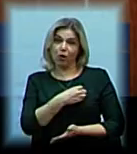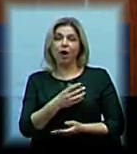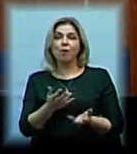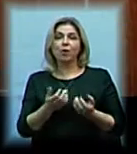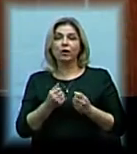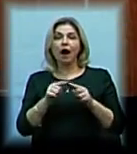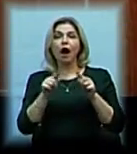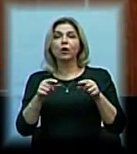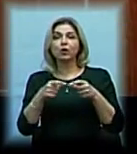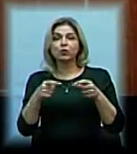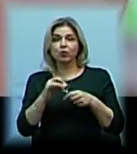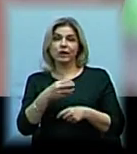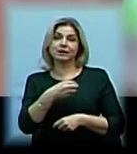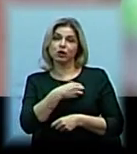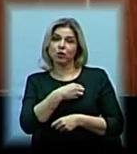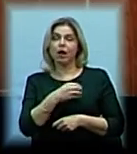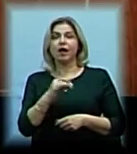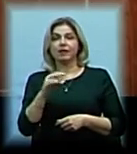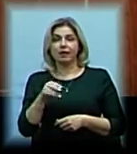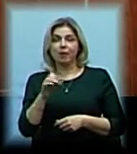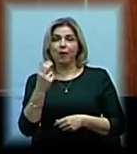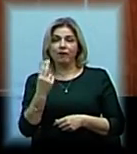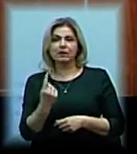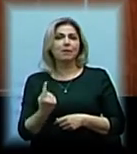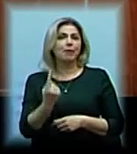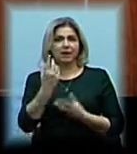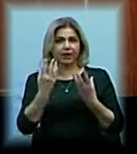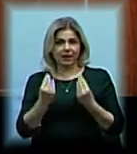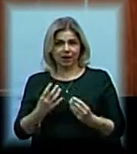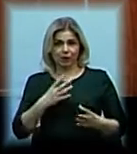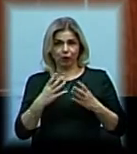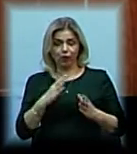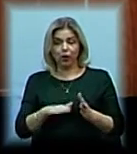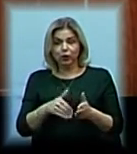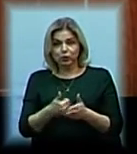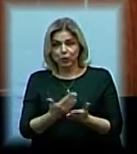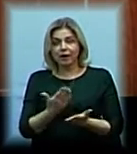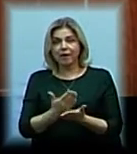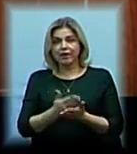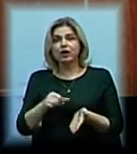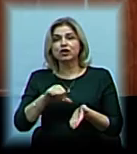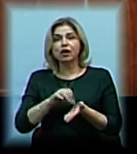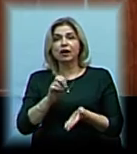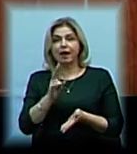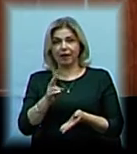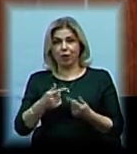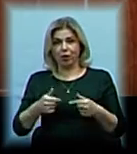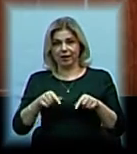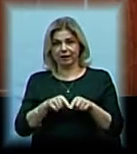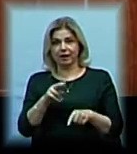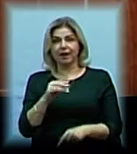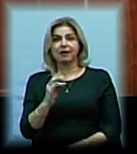Отримував карточку та значок. Динамовець з перших днів тренувань. І до цього часу є членом організації «Динамо». Нинішнє